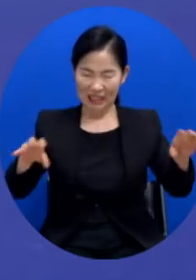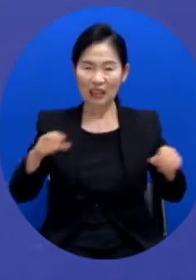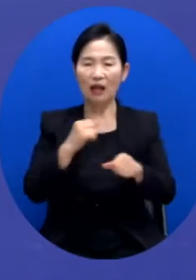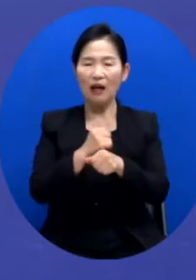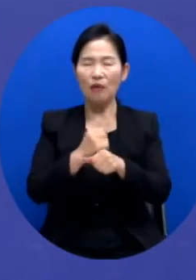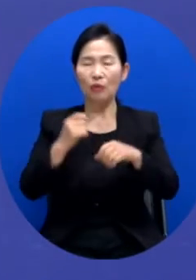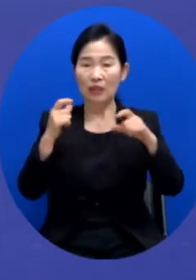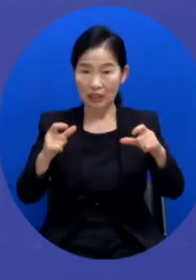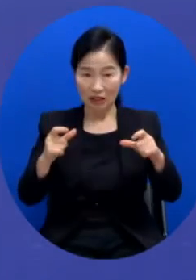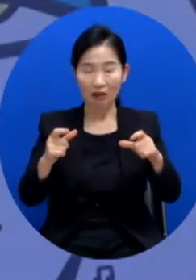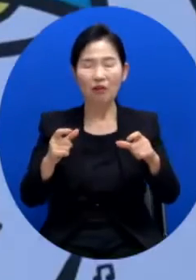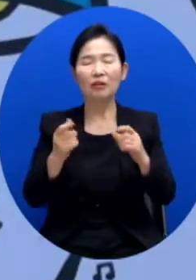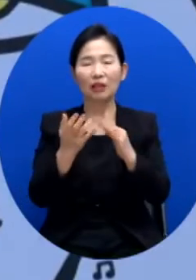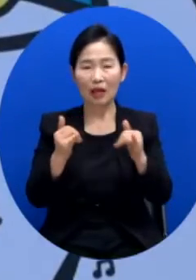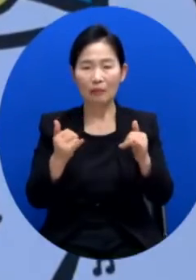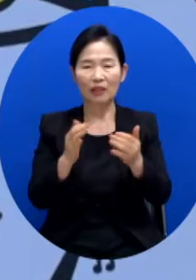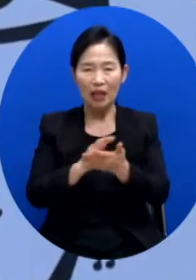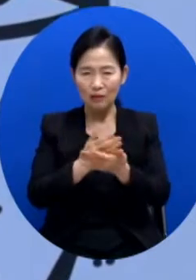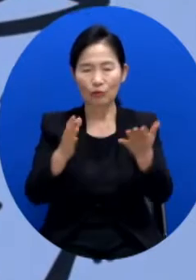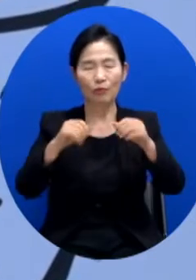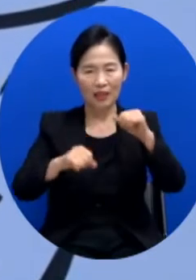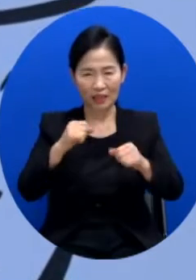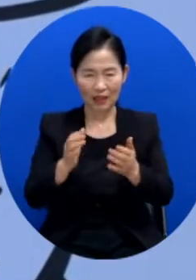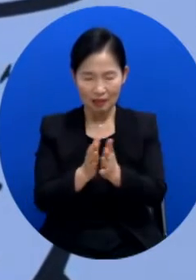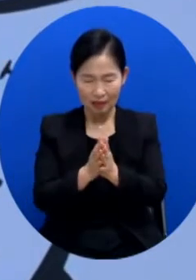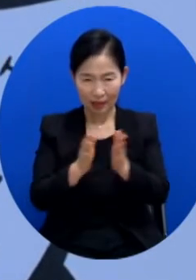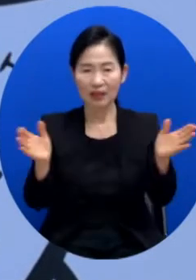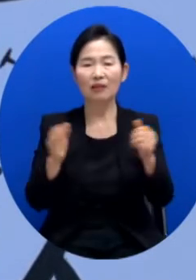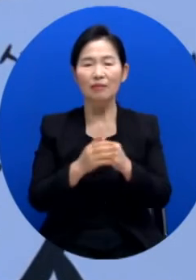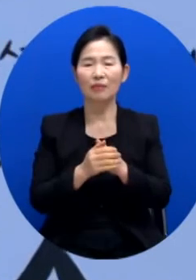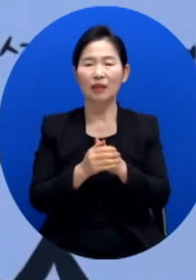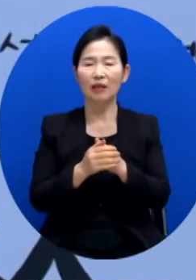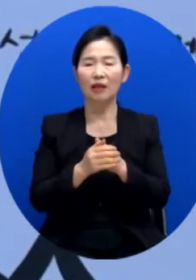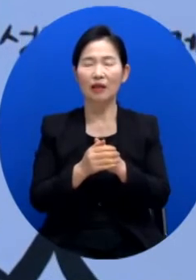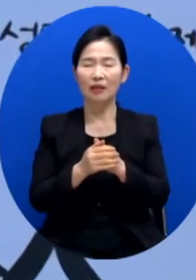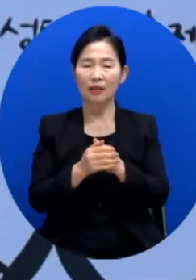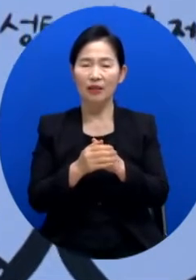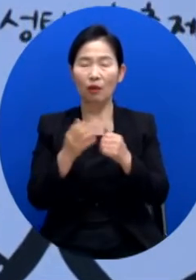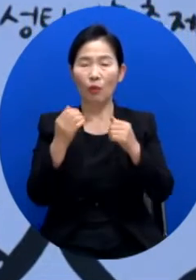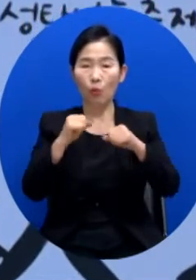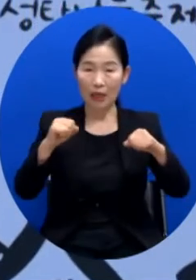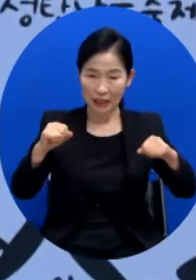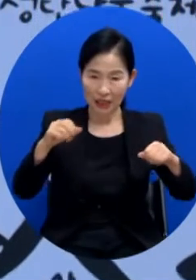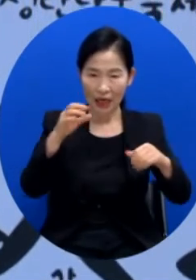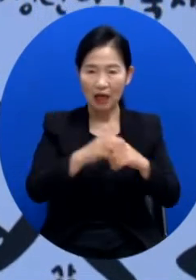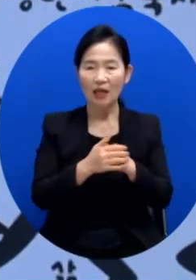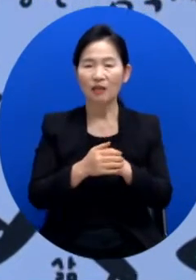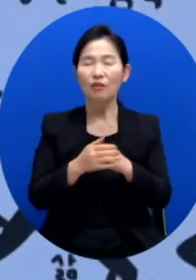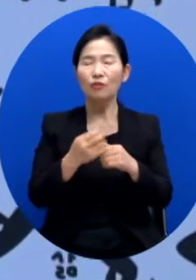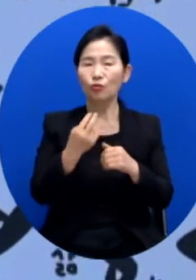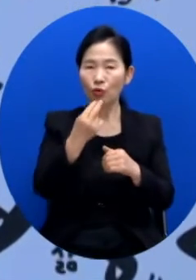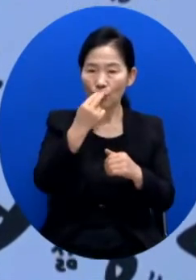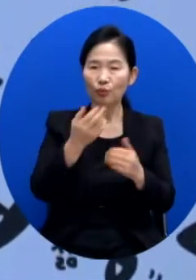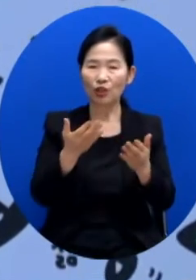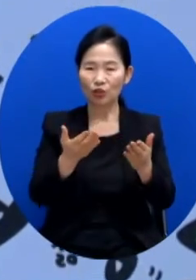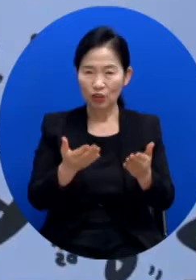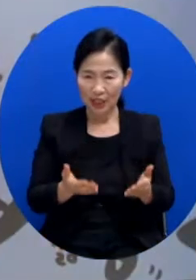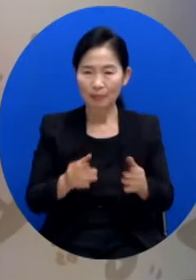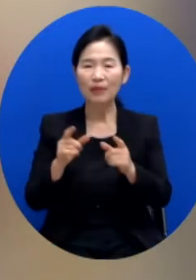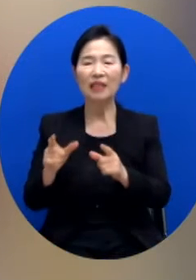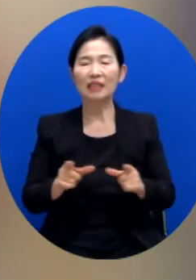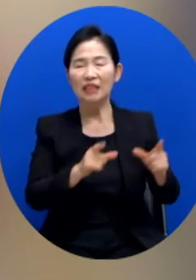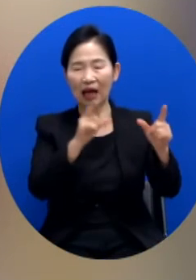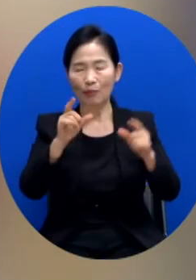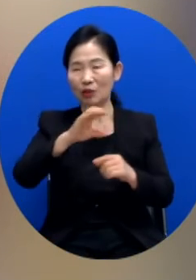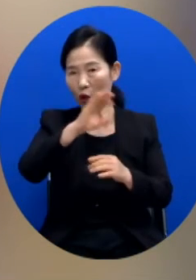축제 를 제작했습니다 캠퍼스 추진단은 광장 숨 취임 3 성탄 축제를